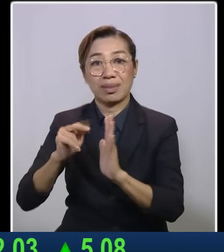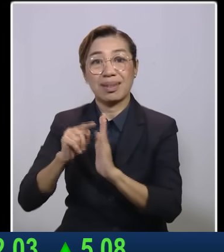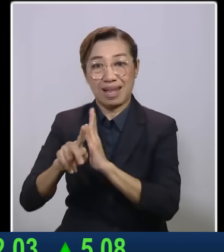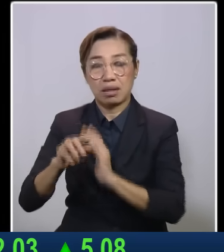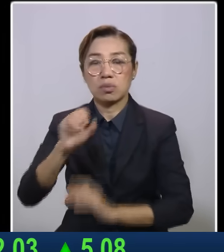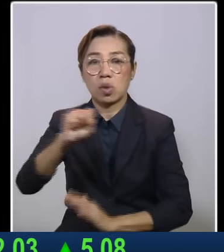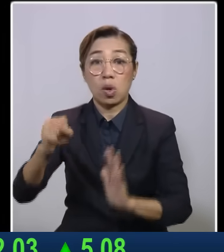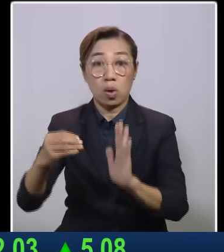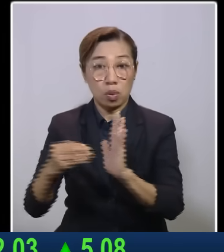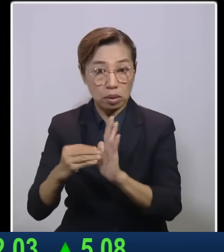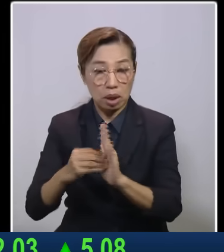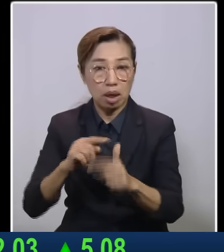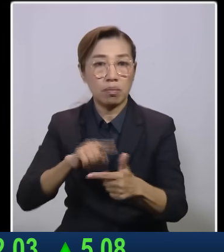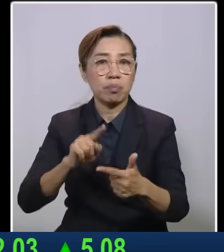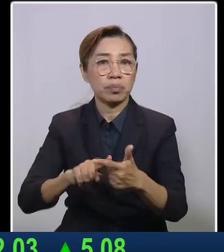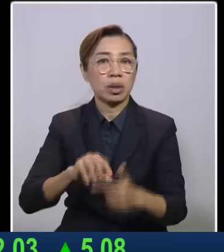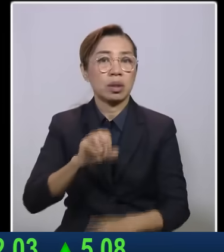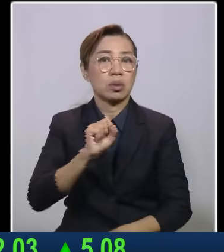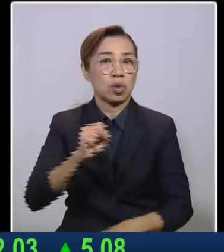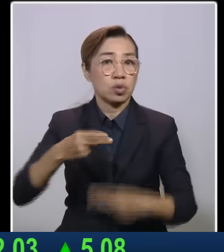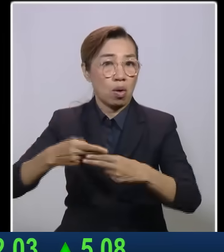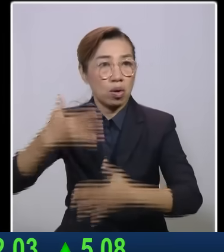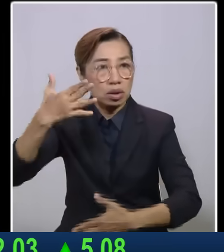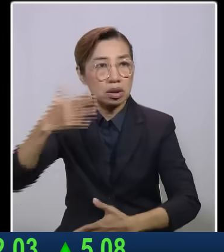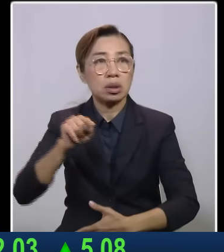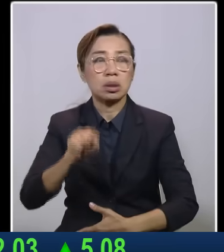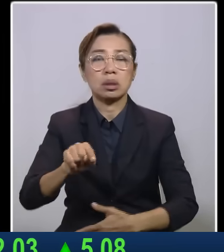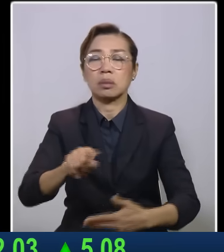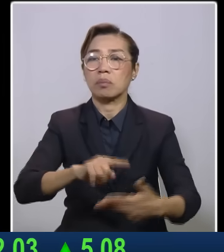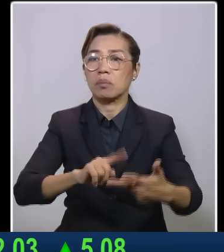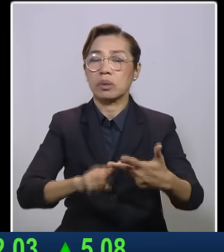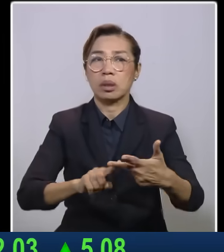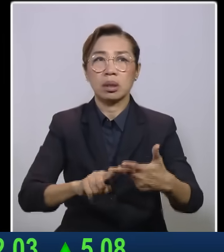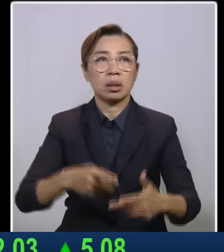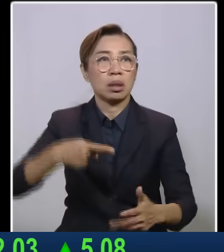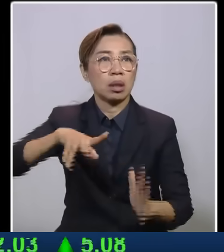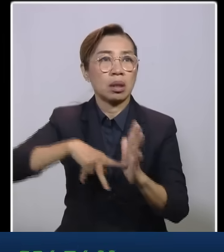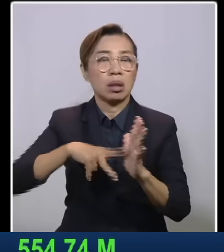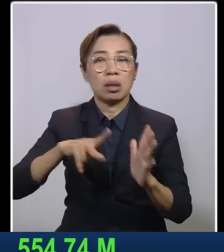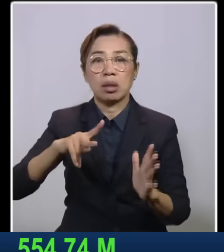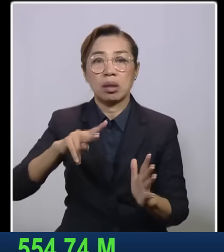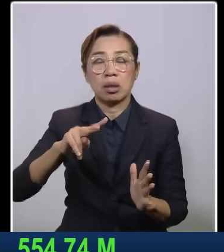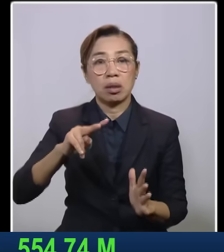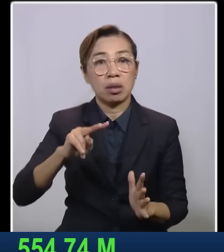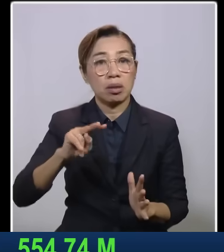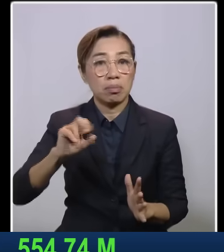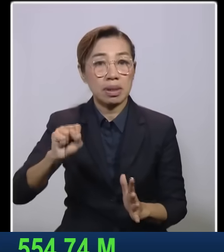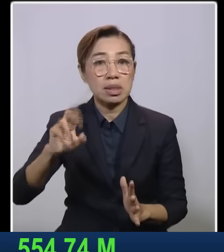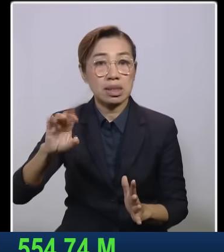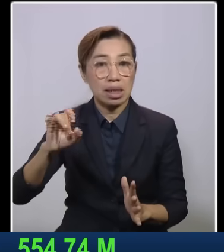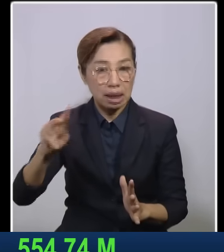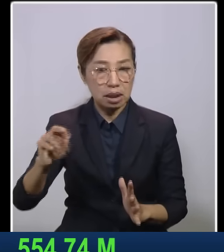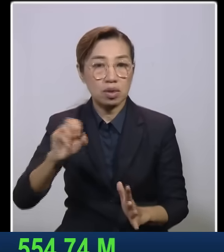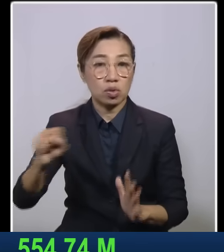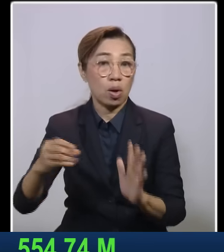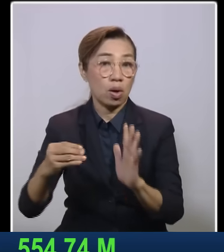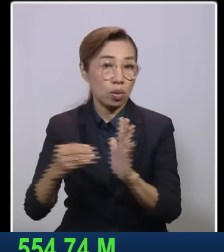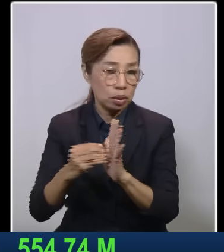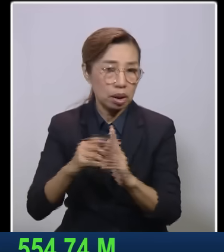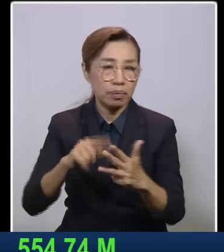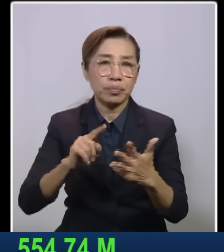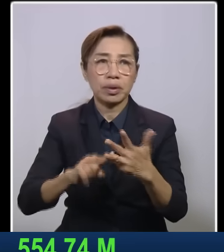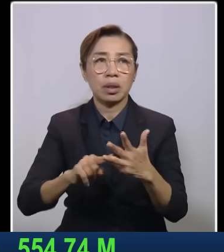กัลยพัชรสสบัญชีรายชื่อนางสาวัรินรามวงศ์สสกทมแล้วก็ยังมีนางสาว